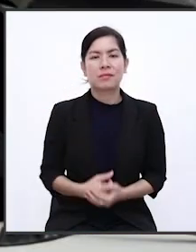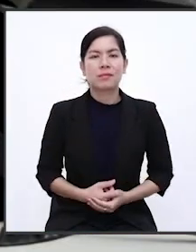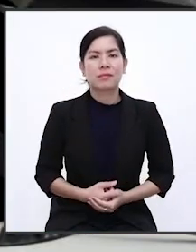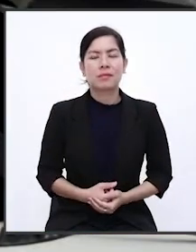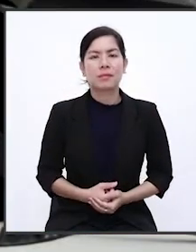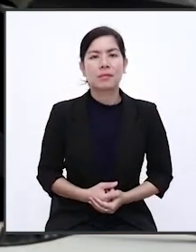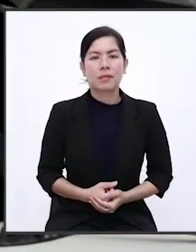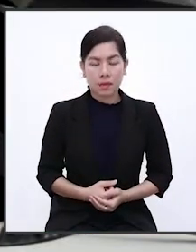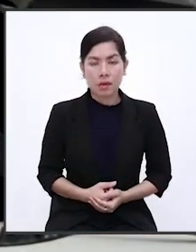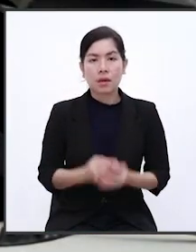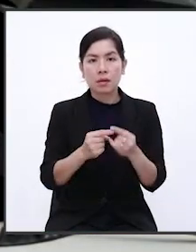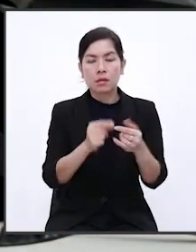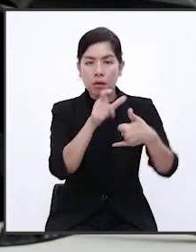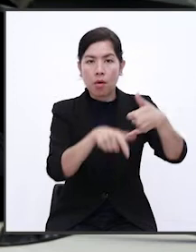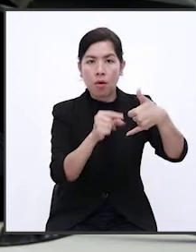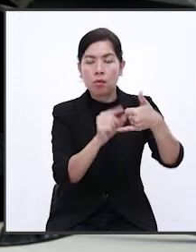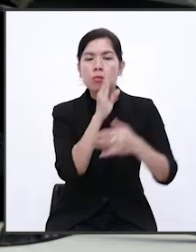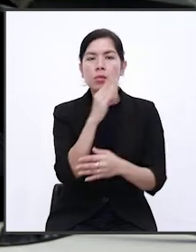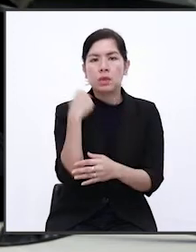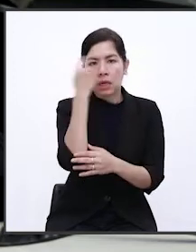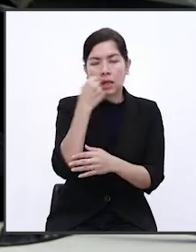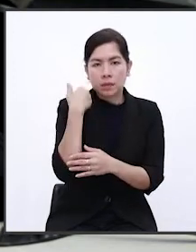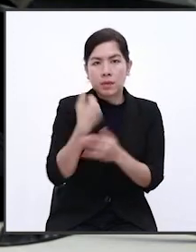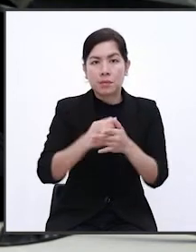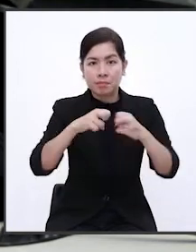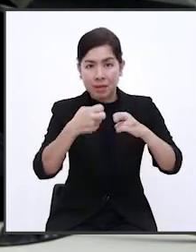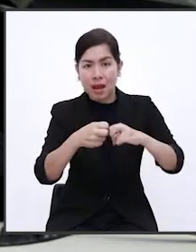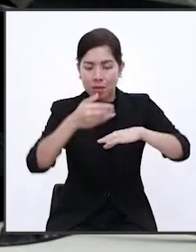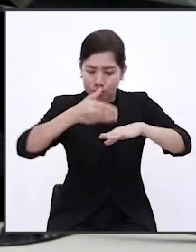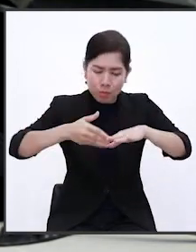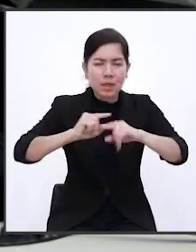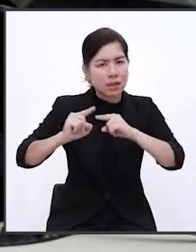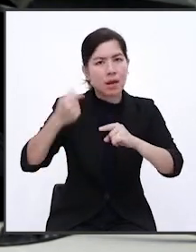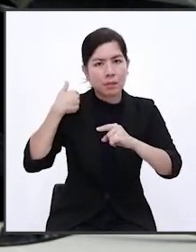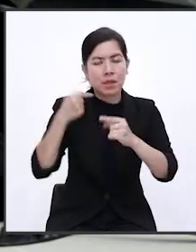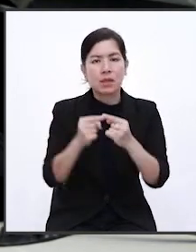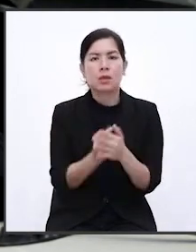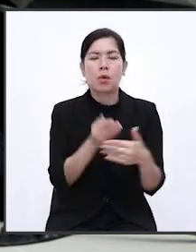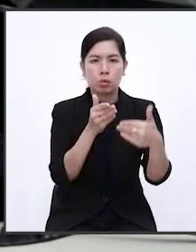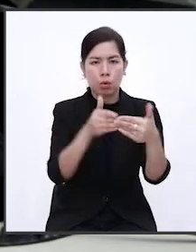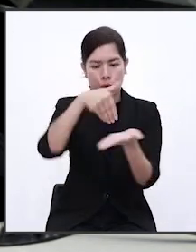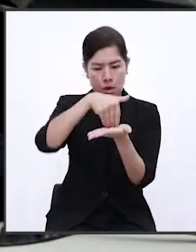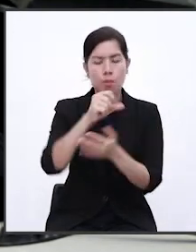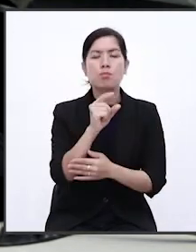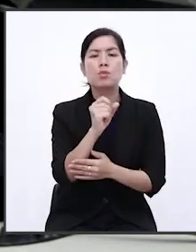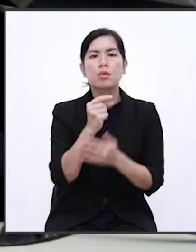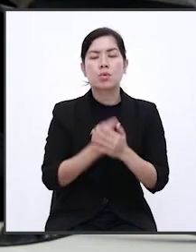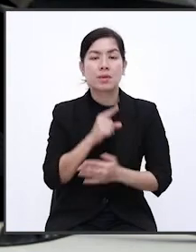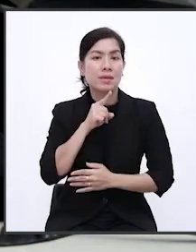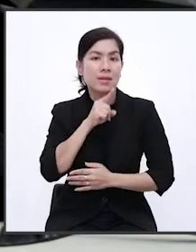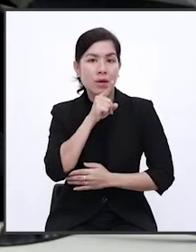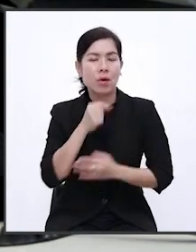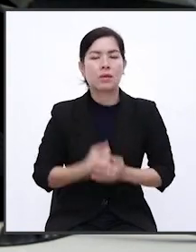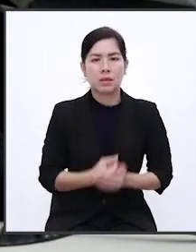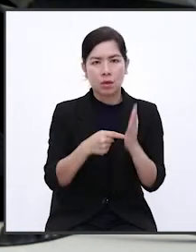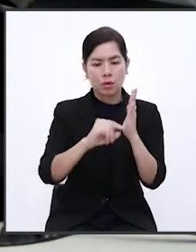ผู้ที่สูญเสียอวัยวะนะคะสามารถมาติดต่อที่สถาบันสิรินธรเพื่อการฟื้นฟูสมรรถภาพทางการแพทย์ได้นะคะอยู่ถนนติวานนท์นะคะจังหวั